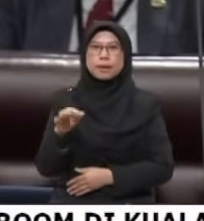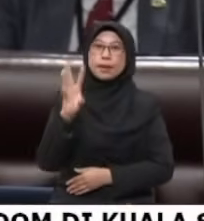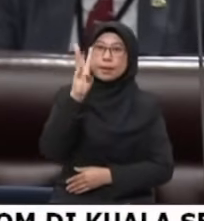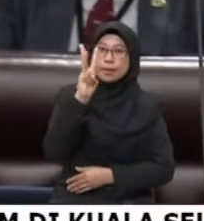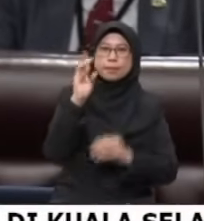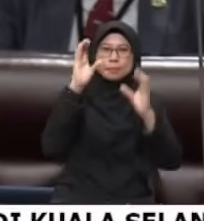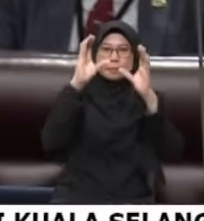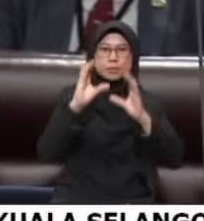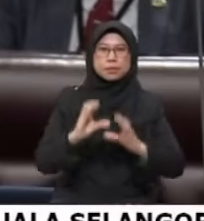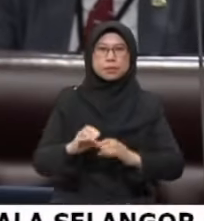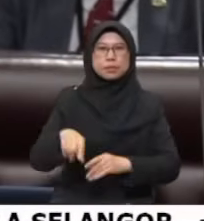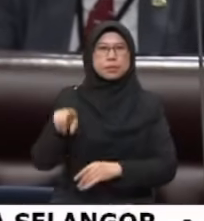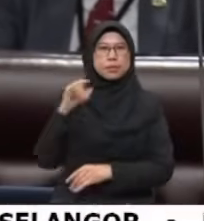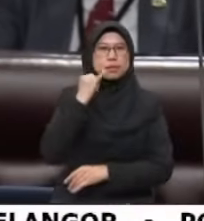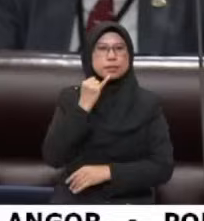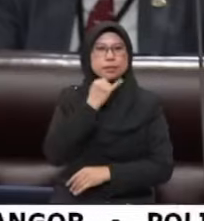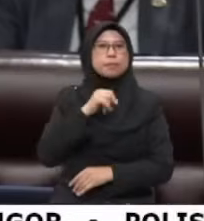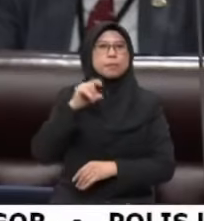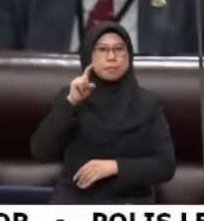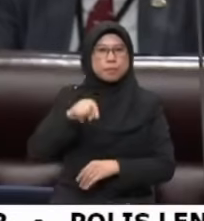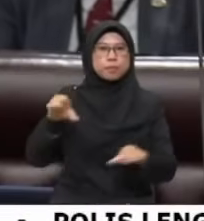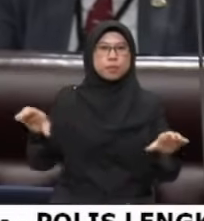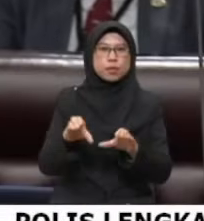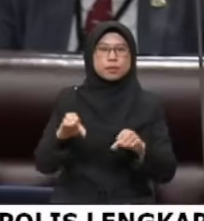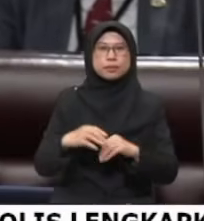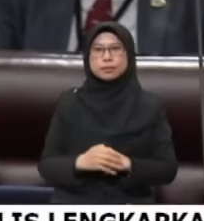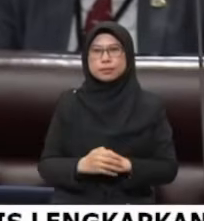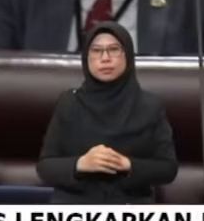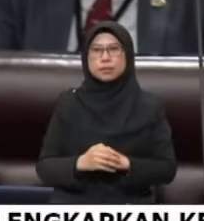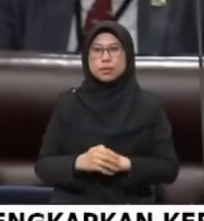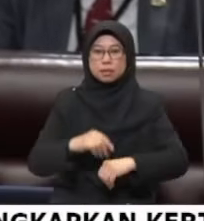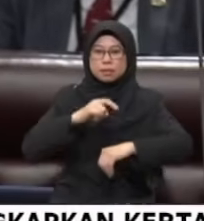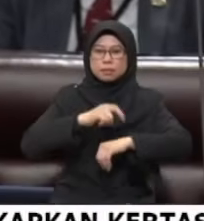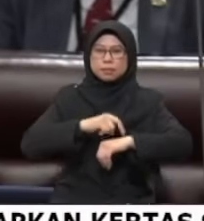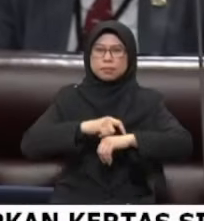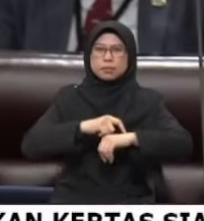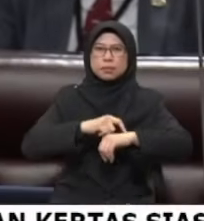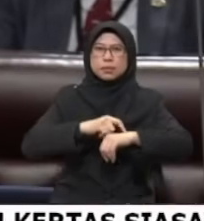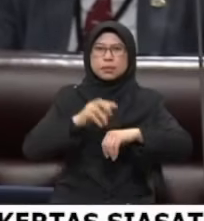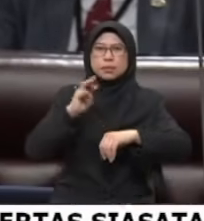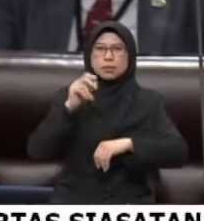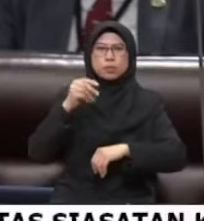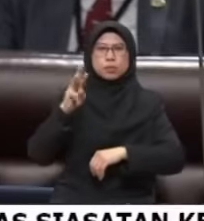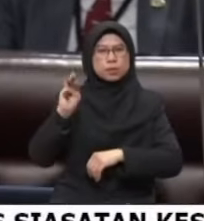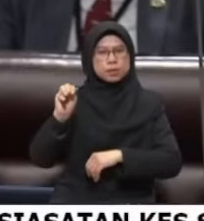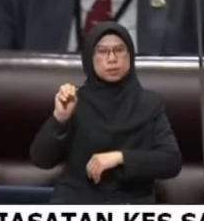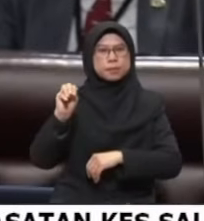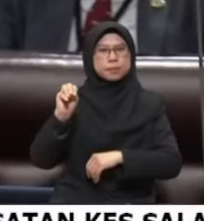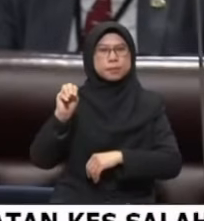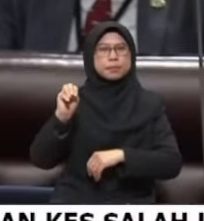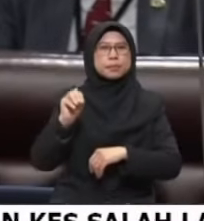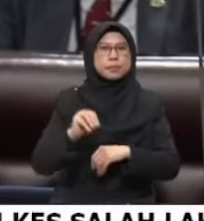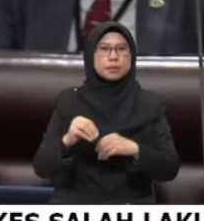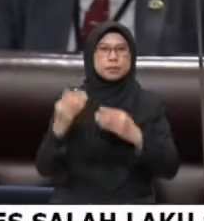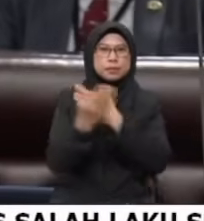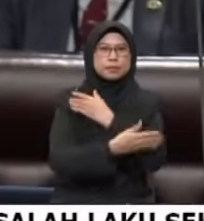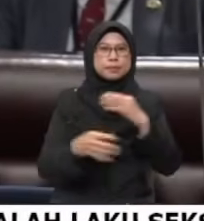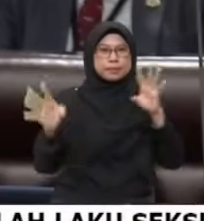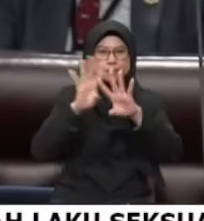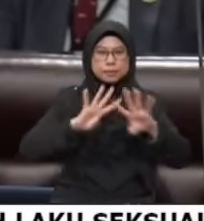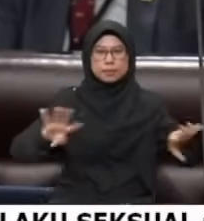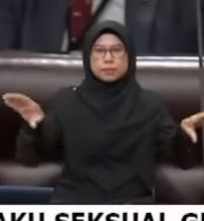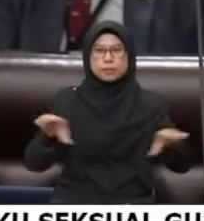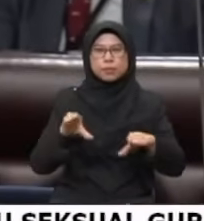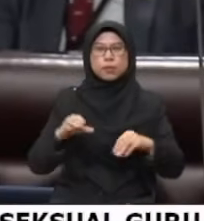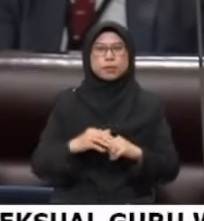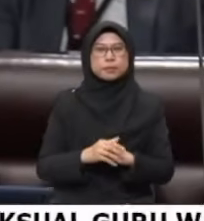langkah yang patut Israel buat datoupertua semasa sesi pemukiman menteri-menteri luar negara ASEAN yang telah diadakan di